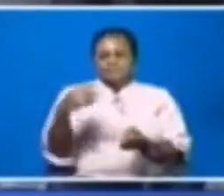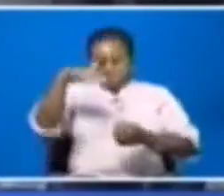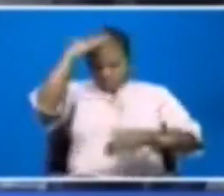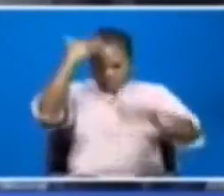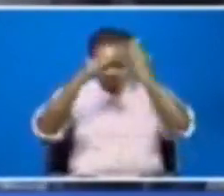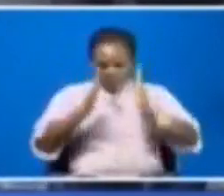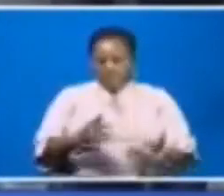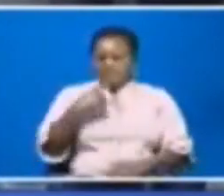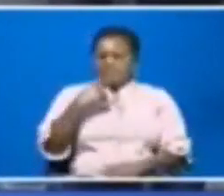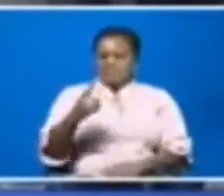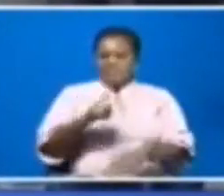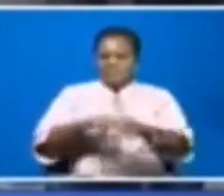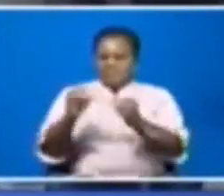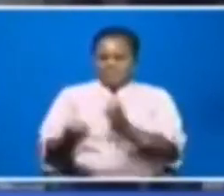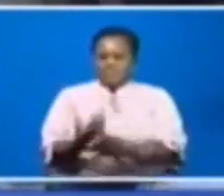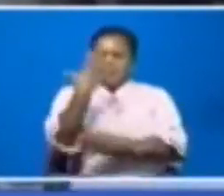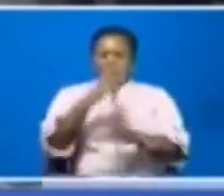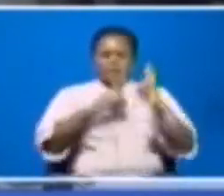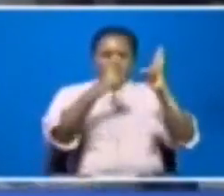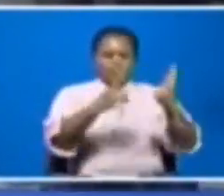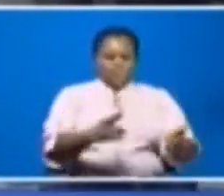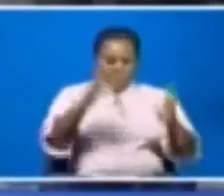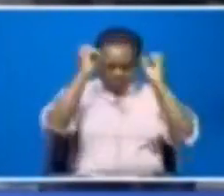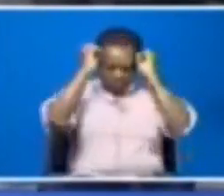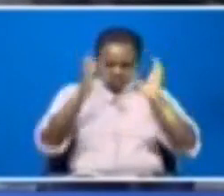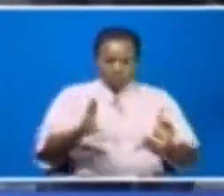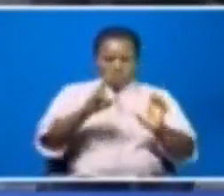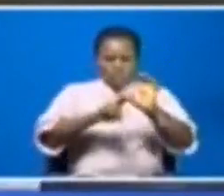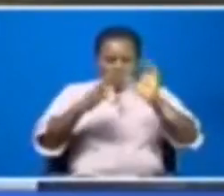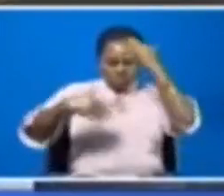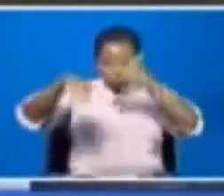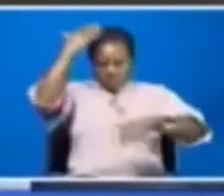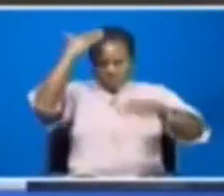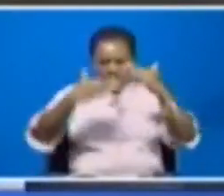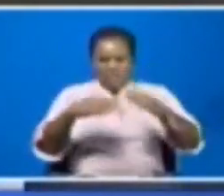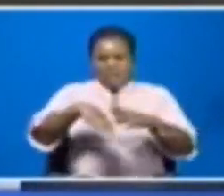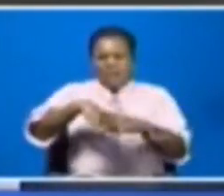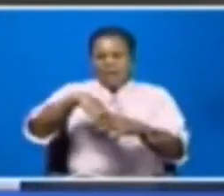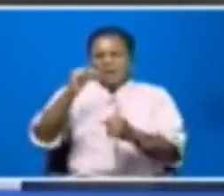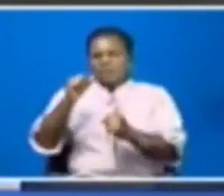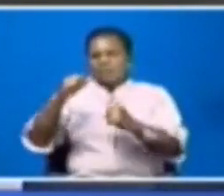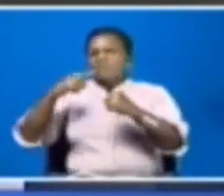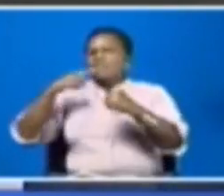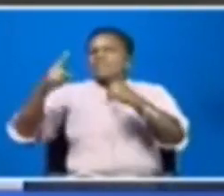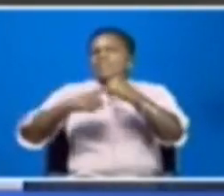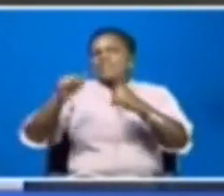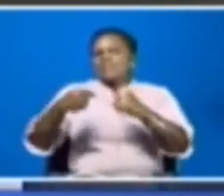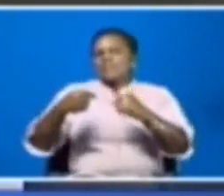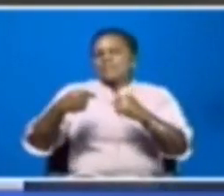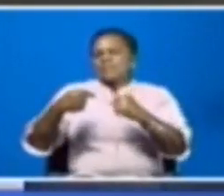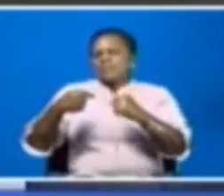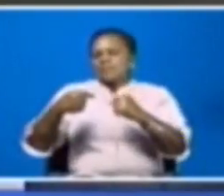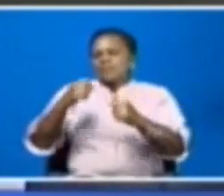Profesa Maghoa aliyesema hayo kwenye uzinduzi wa ripoti kuhusu wanafunzi wanaojiunga na vyuo vikuu. Kati ya wanafunzi